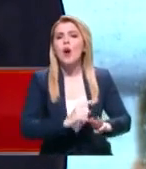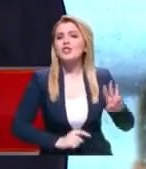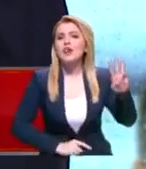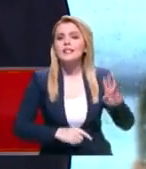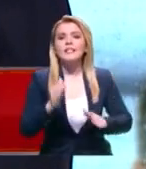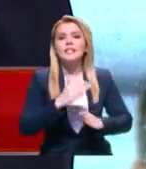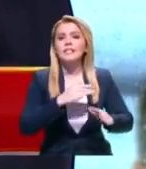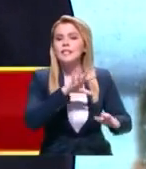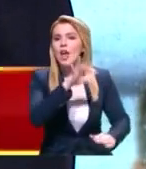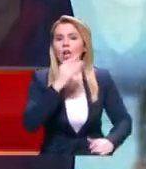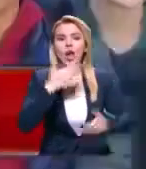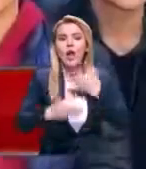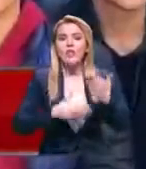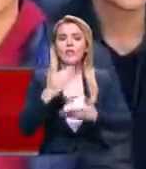seçtiklerini anlattı.